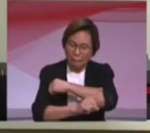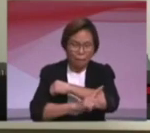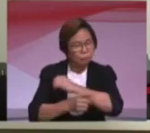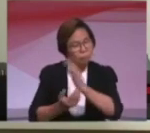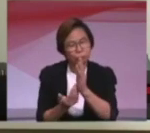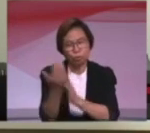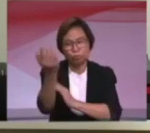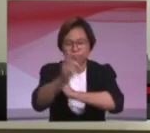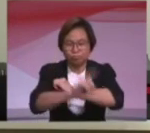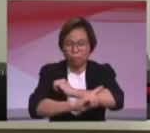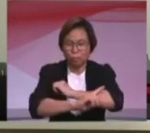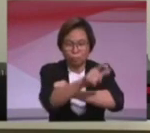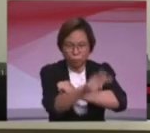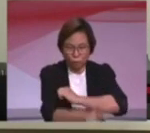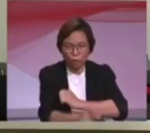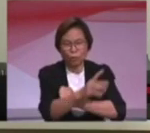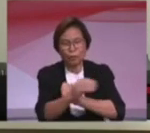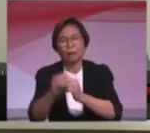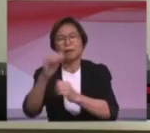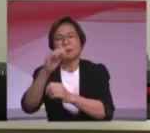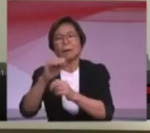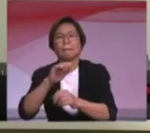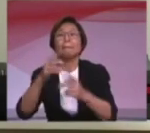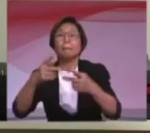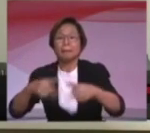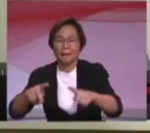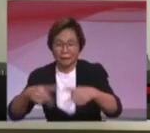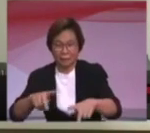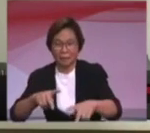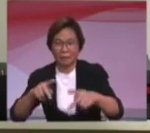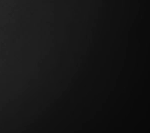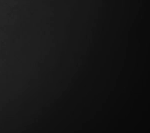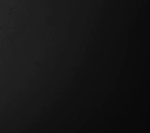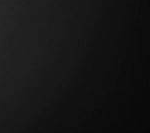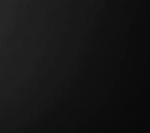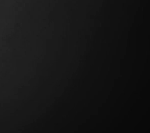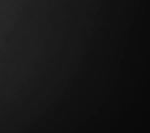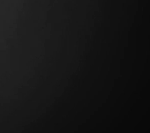diambil kepada individu dan juga pemilik-pemilik premis perniagaan.